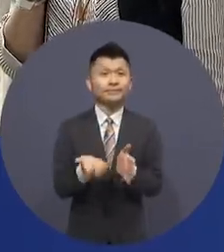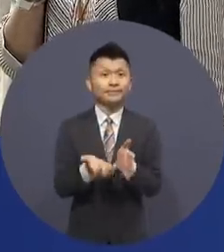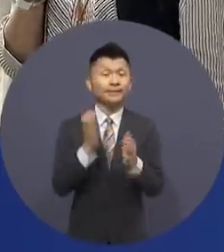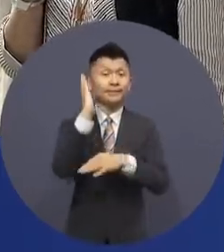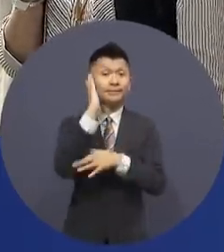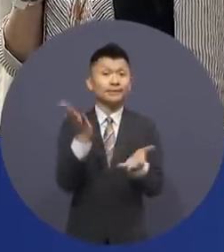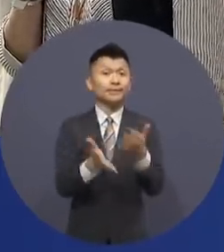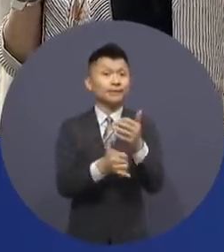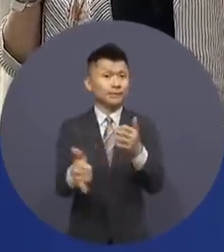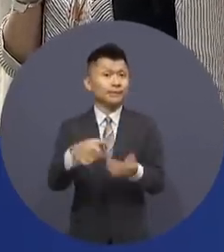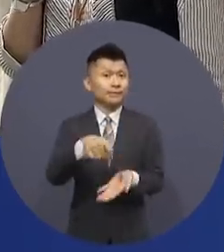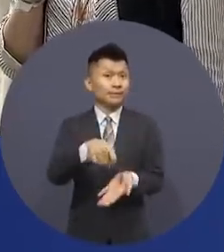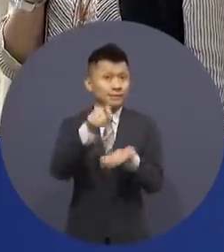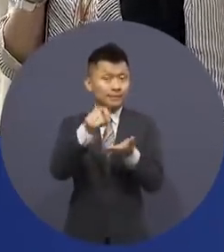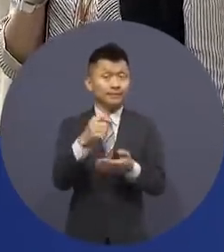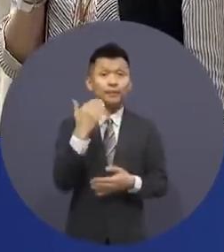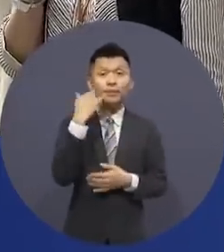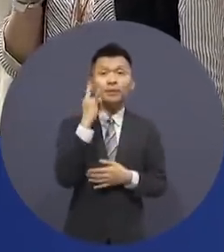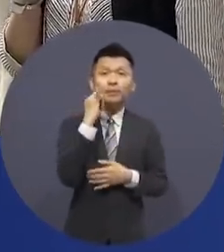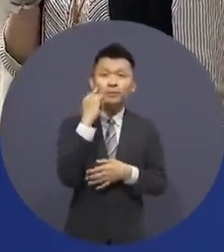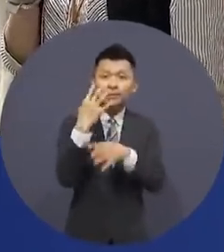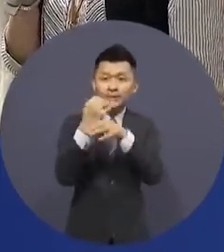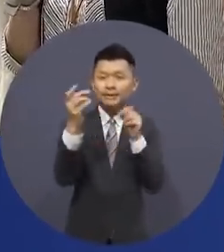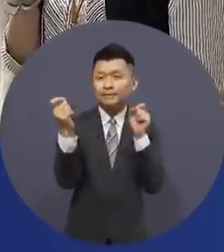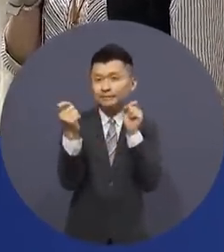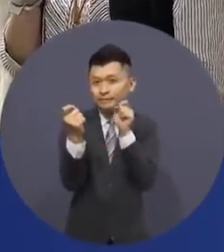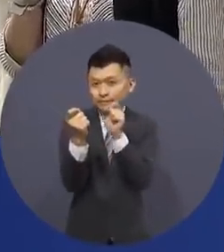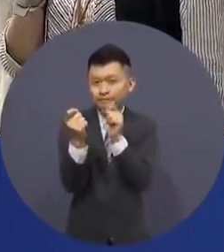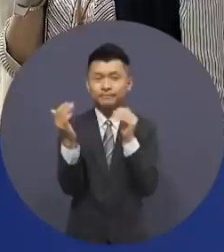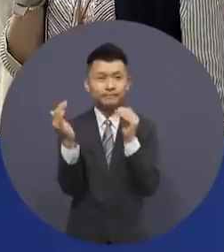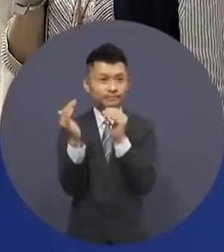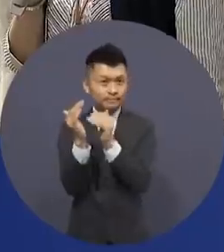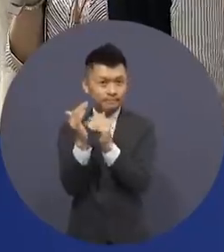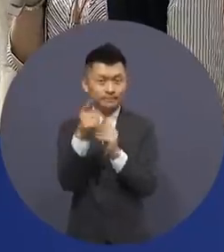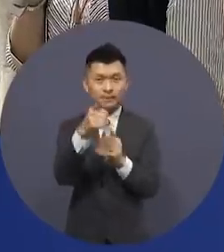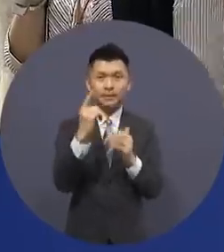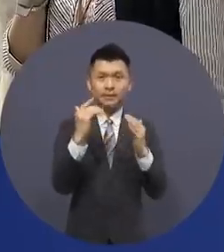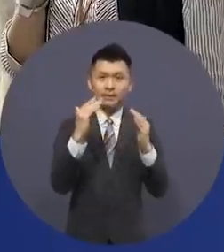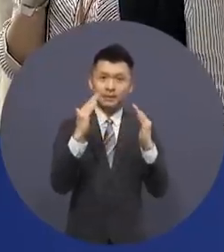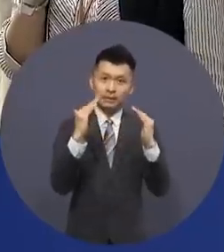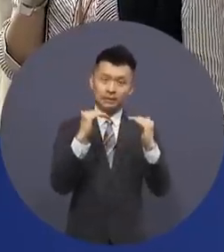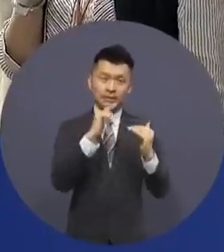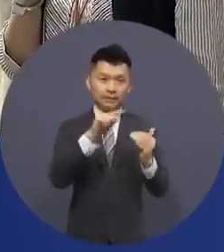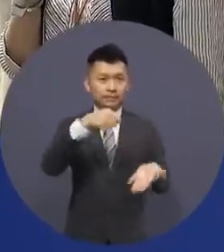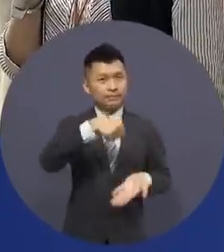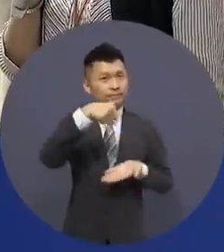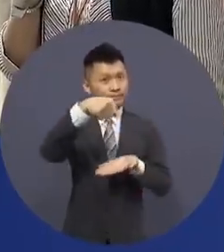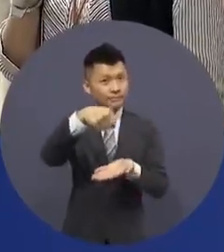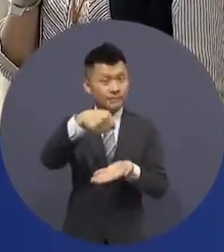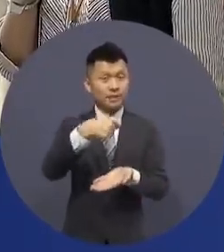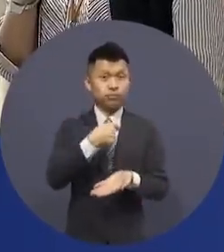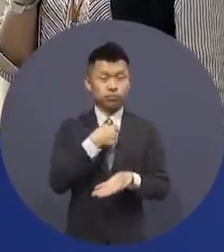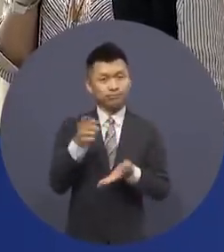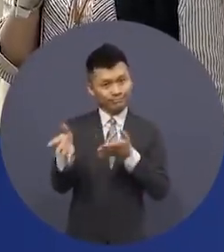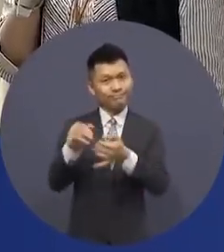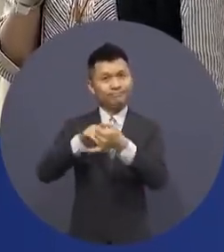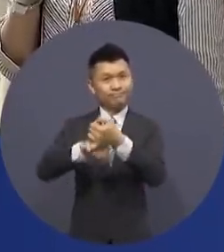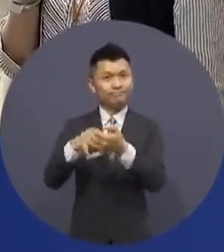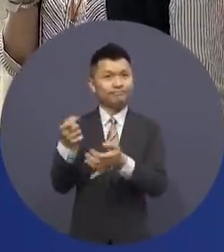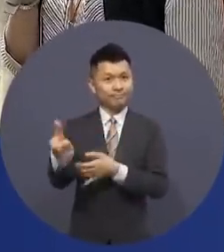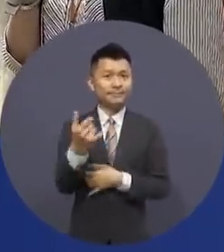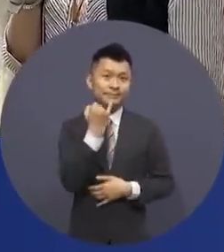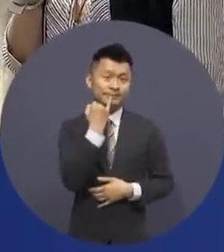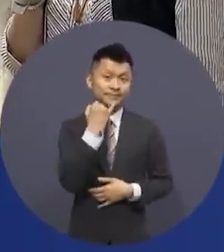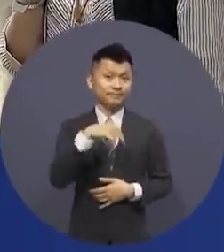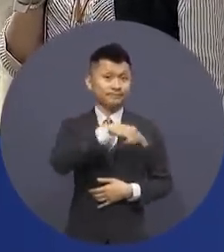委提到的，因为如果母亲节快到了，你需要购买一些礼盒，那庇护工厂其实是一个很好的选择。那不晓得大